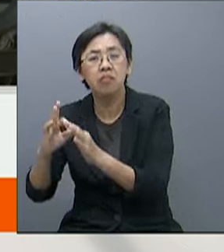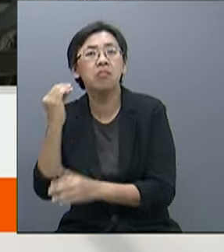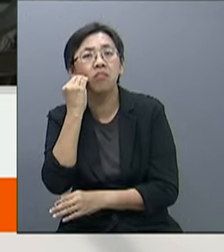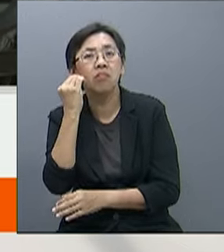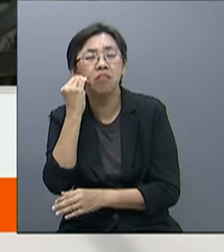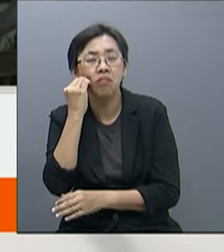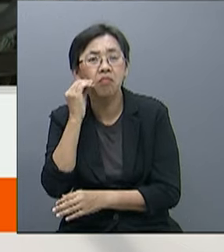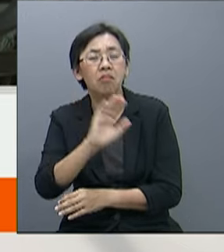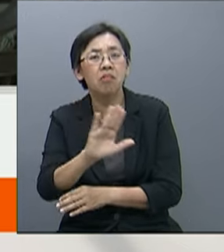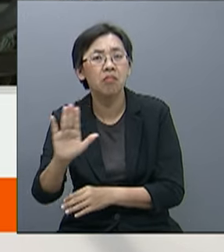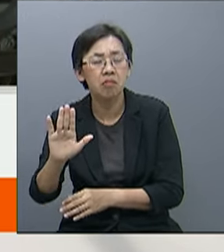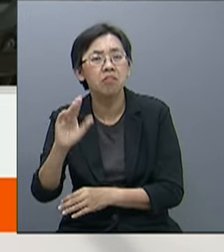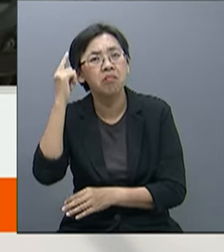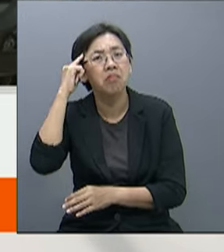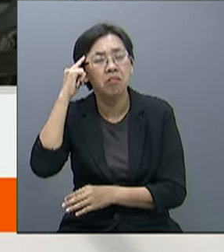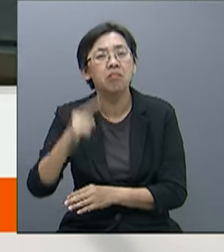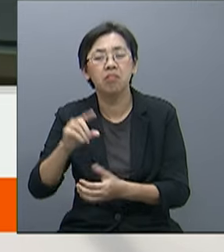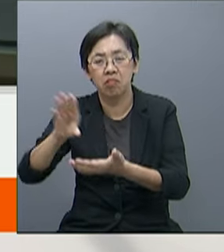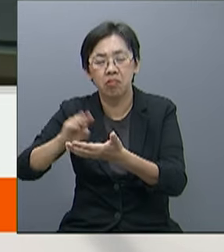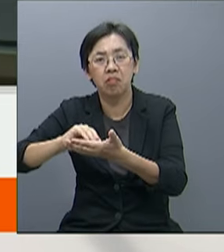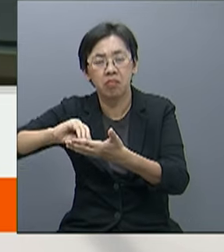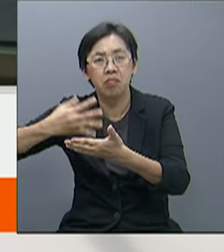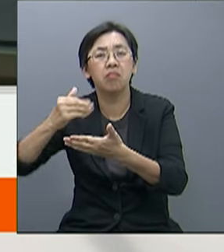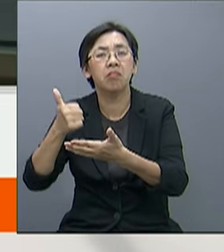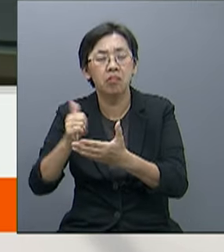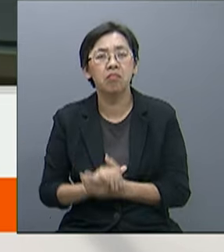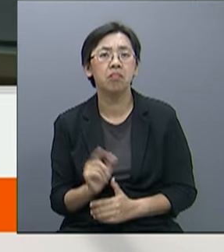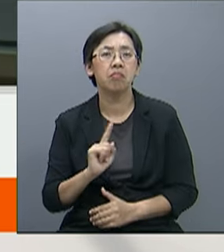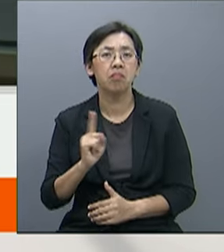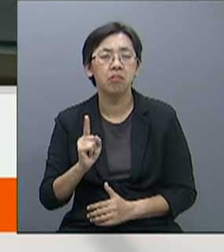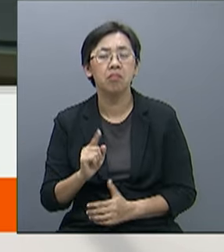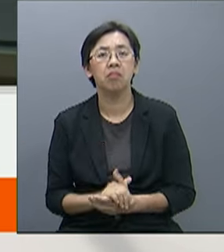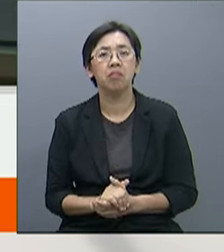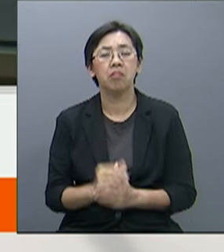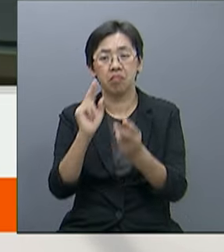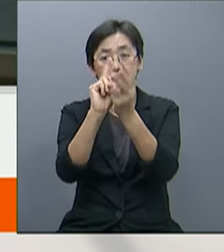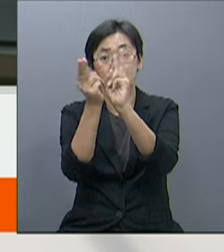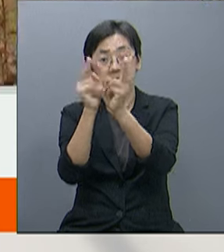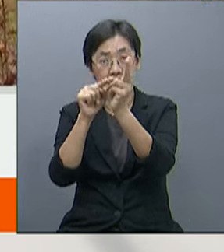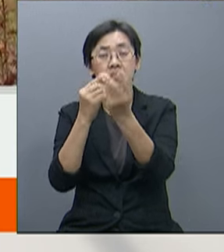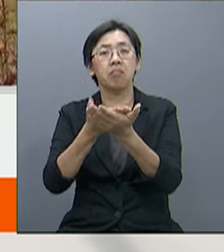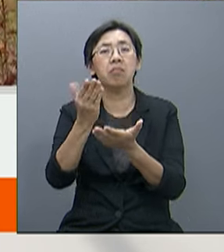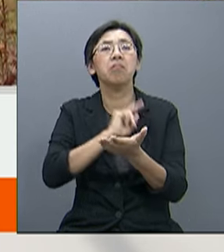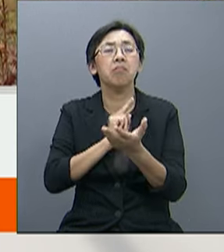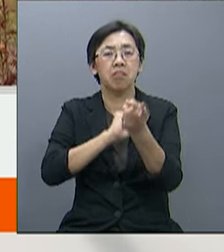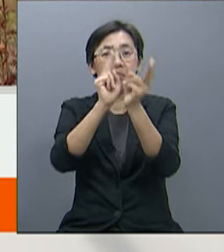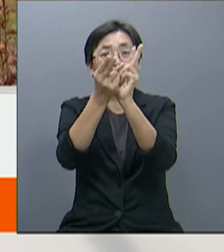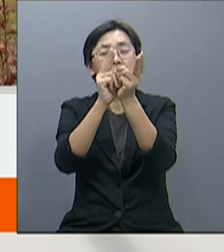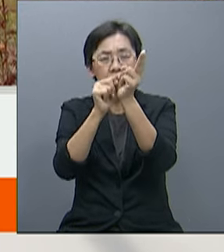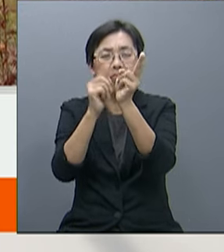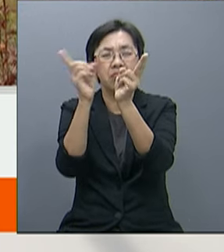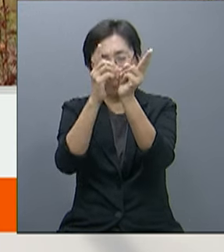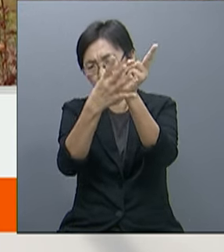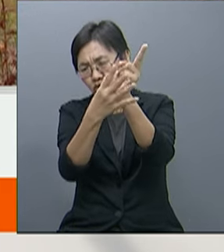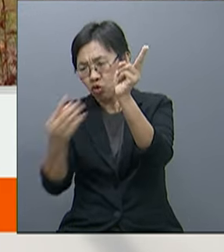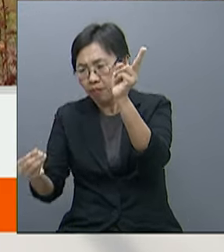วนั้นเสร็จแล้วเขาไปบูตสัญญาณขึ้นมาแล้วก็ยิงด้วยระบบจานดาวเทียมเองที่เขาซื้อมาได้เองนะครับก็ยิงจากฝั่งเรา